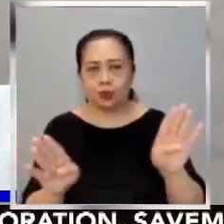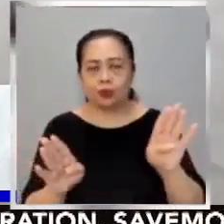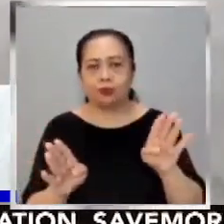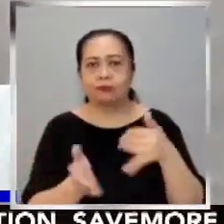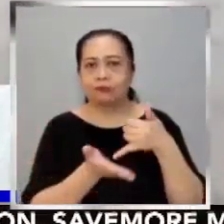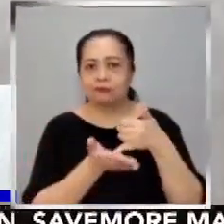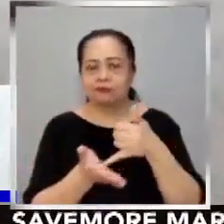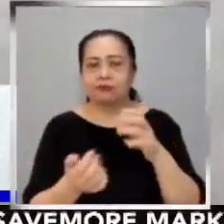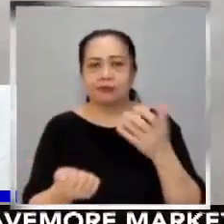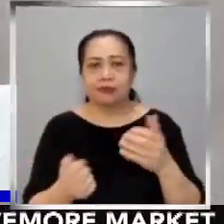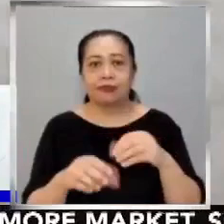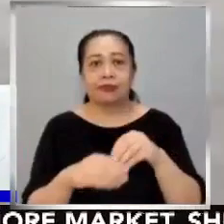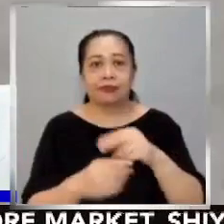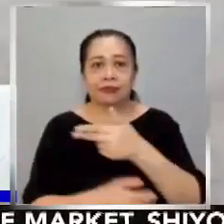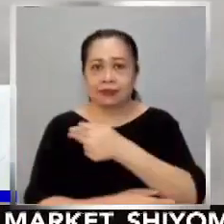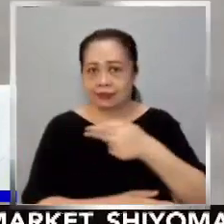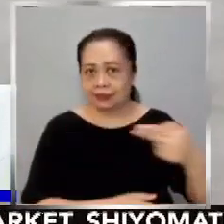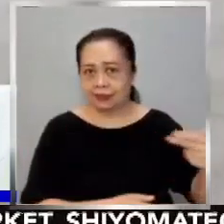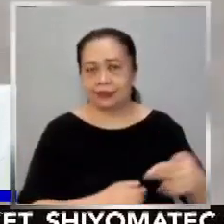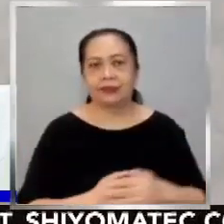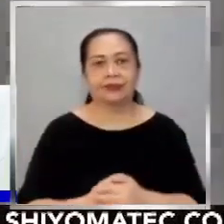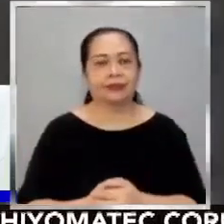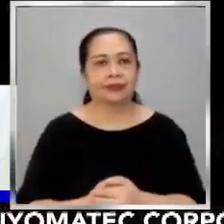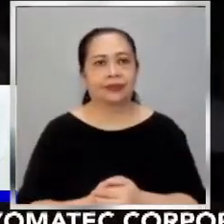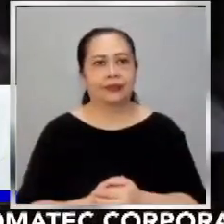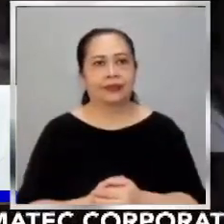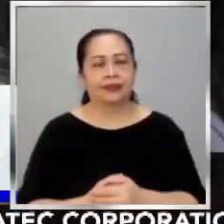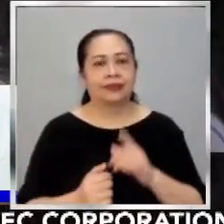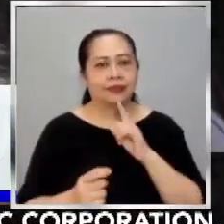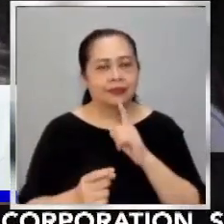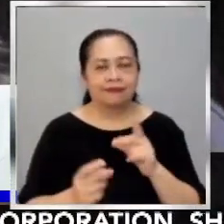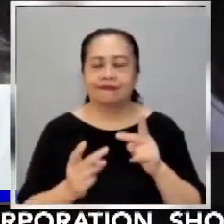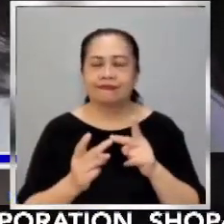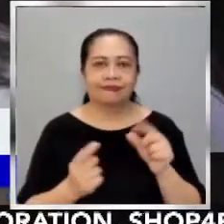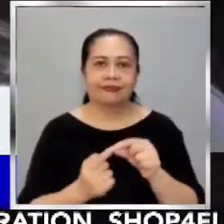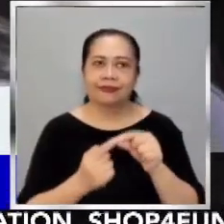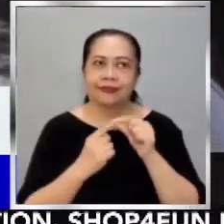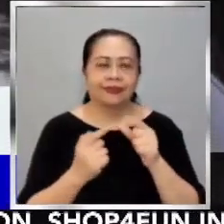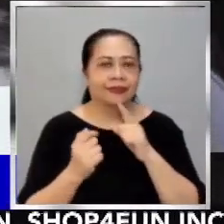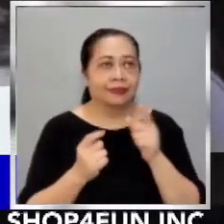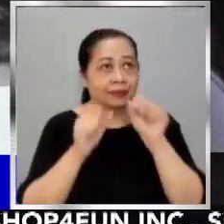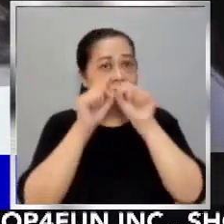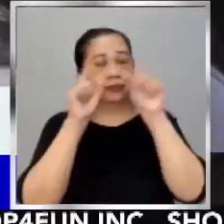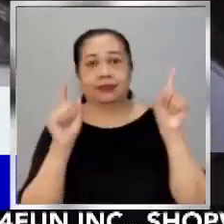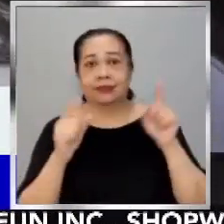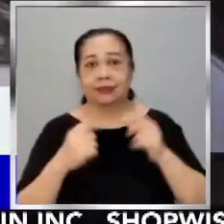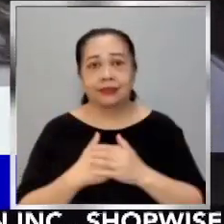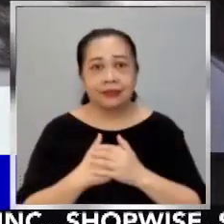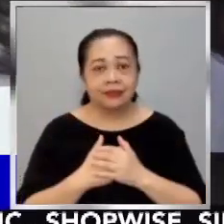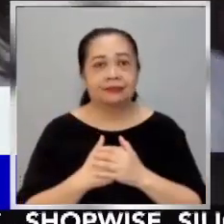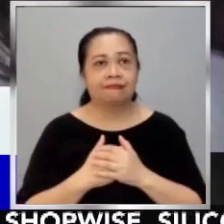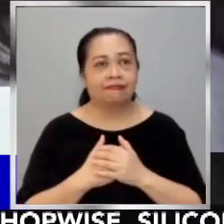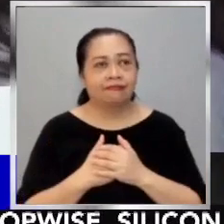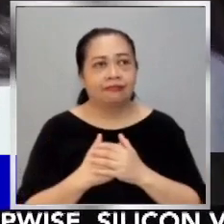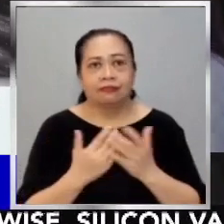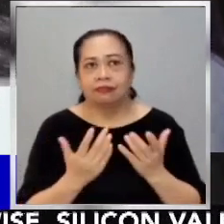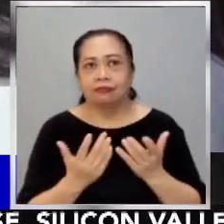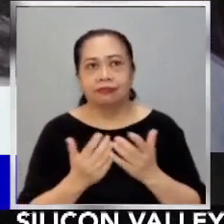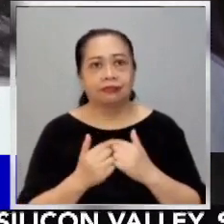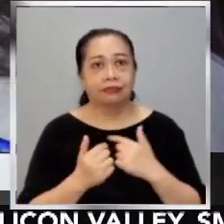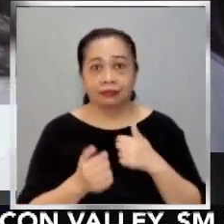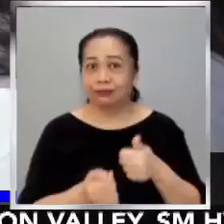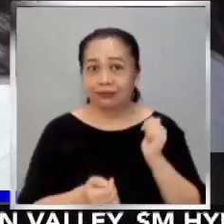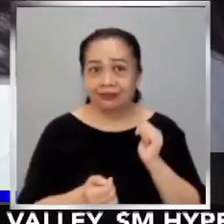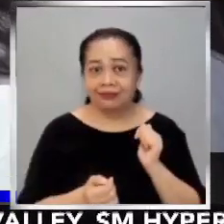ginanap sa Indonesia. It was incredibly special. I was really surprised that I won,